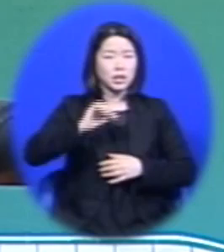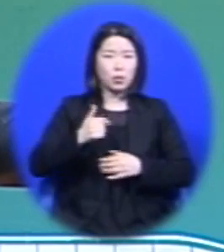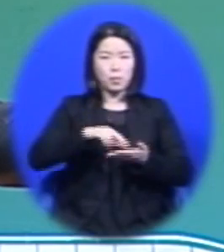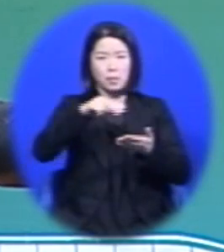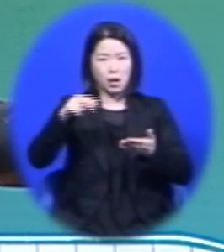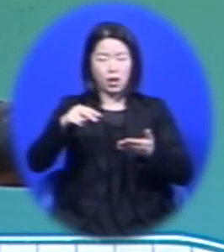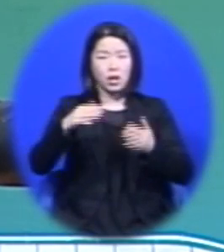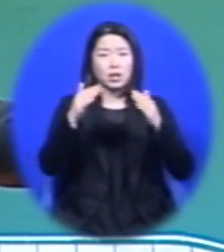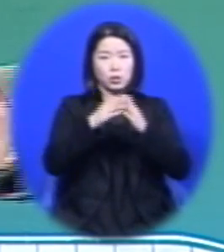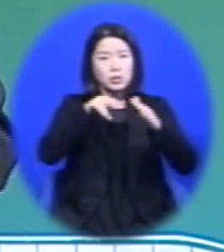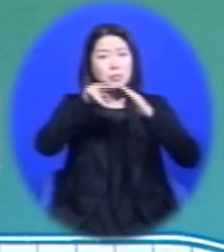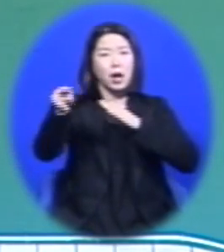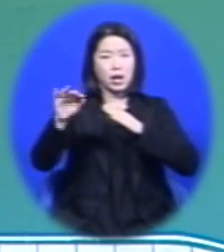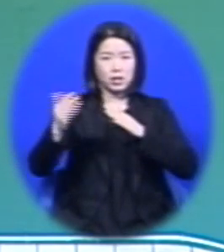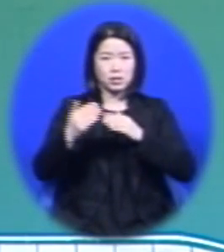가출을 했습니다.